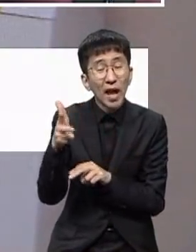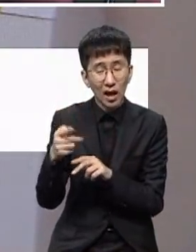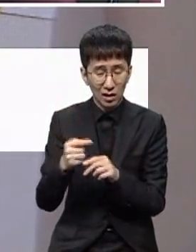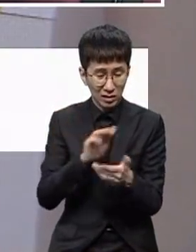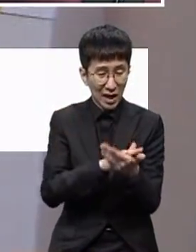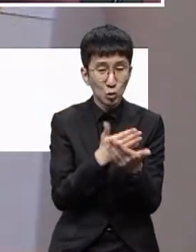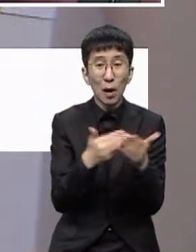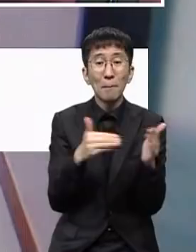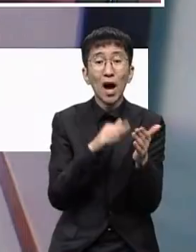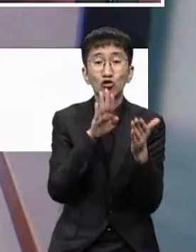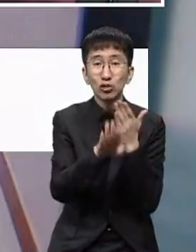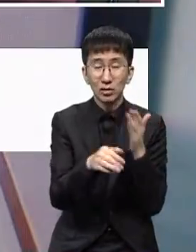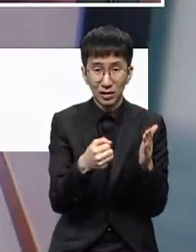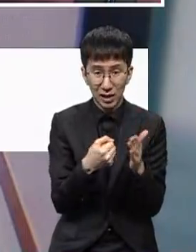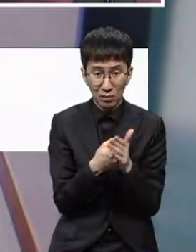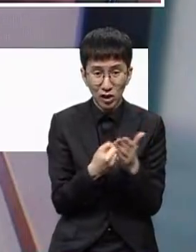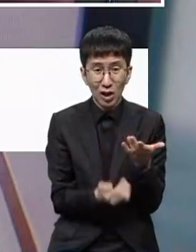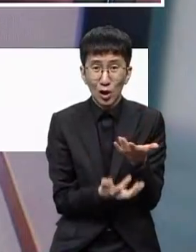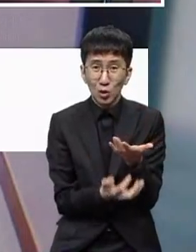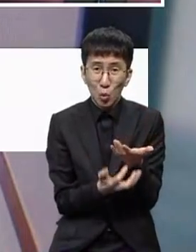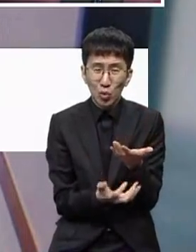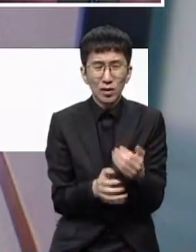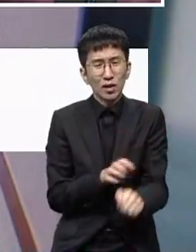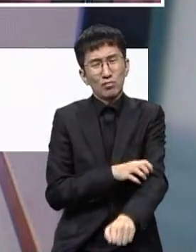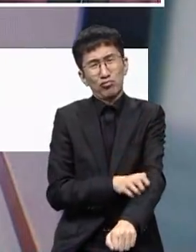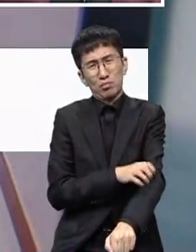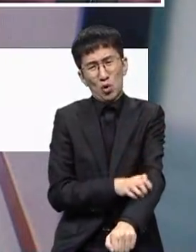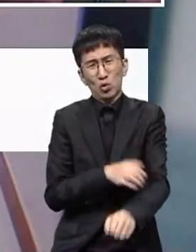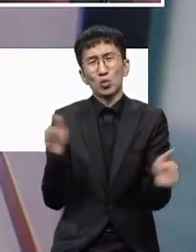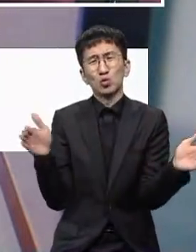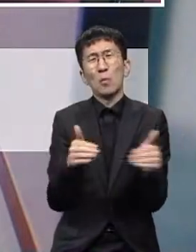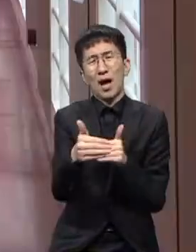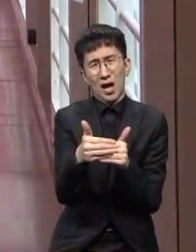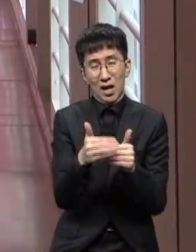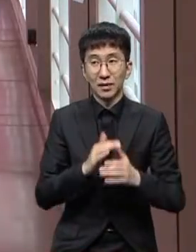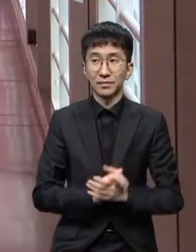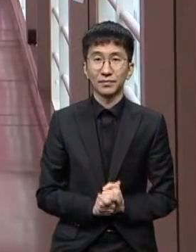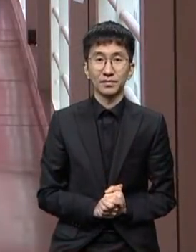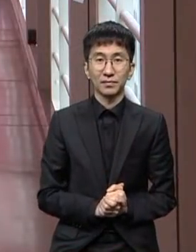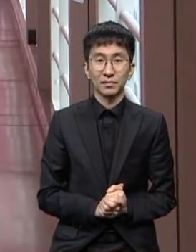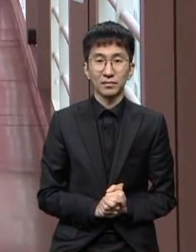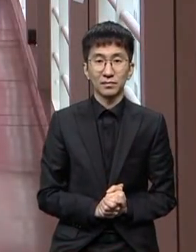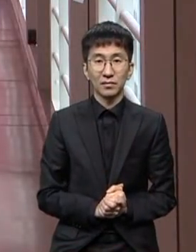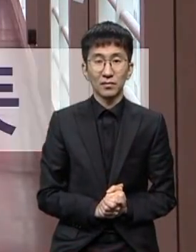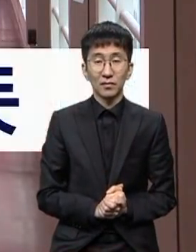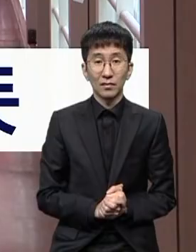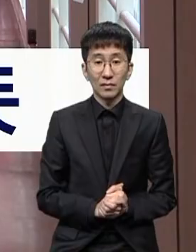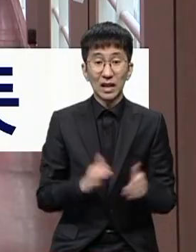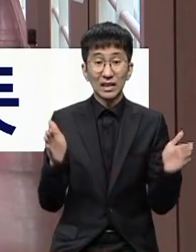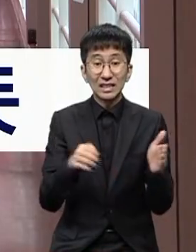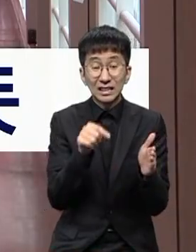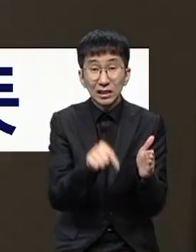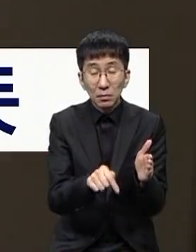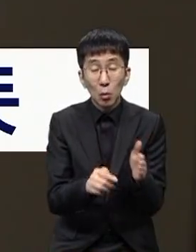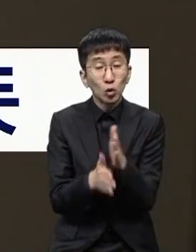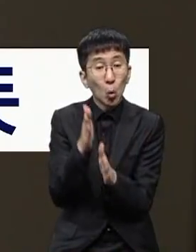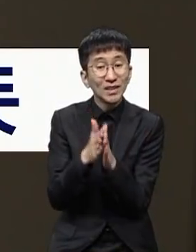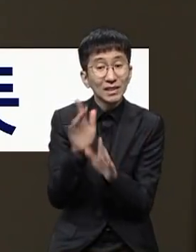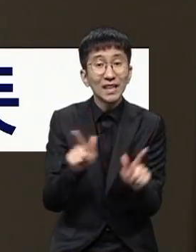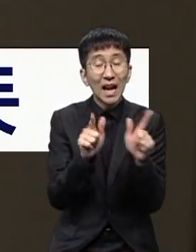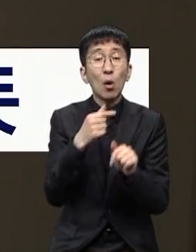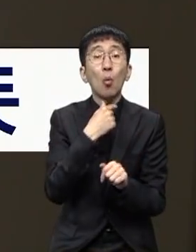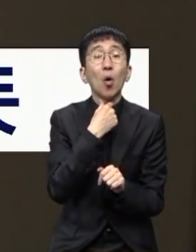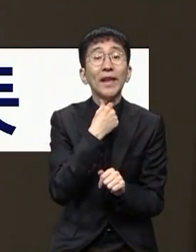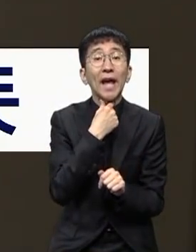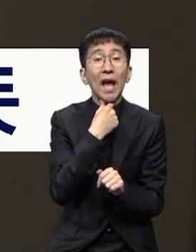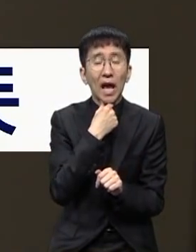가지고 조리하는 게 조금 불편하죠. 좁아 가지고. 거주 공간으로 도심을 선호하는 일부 청년층